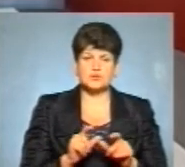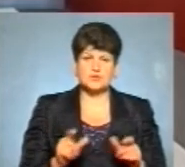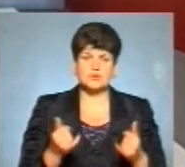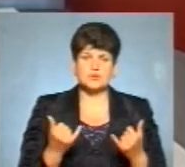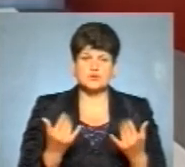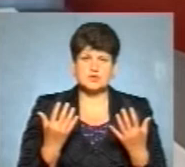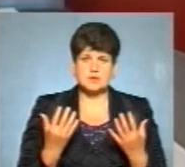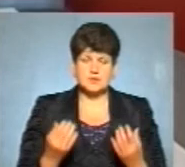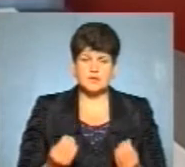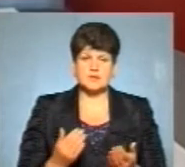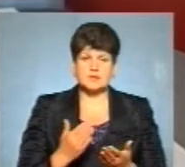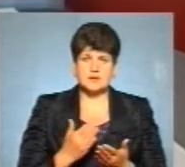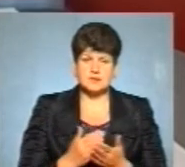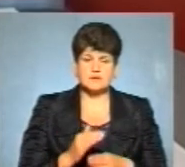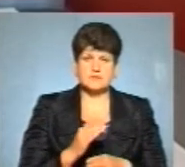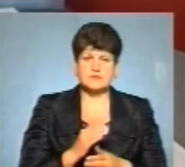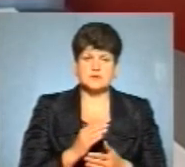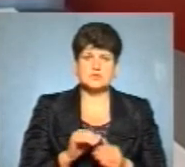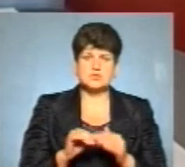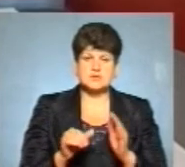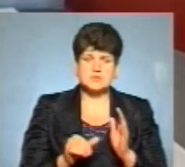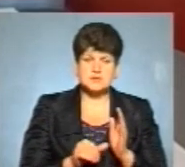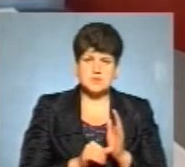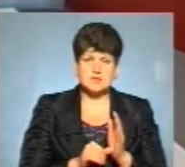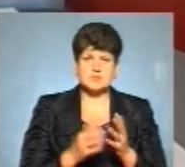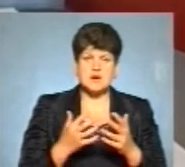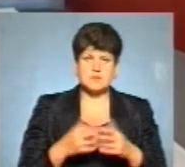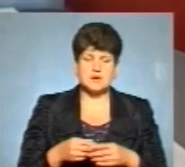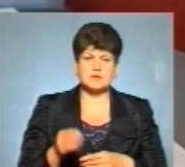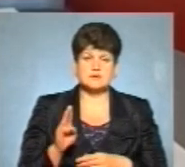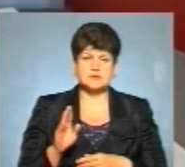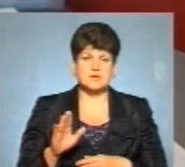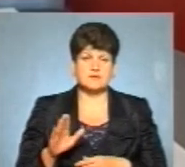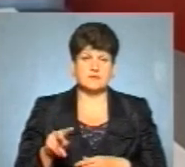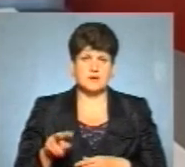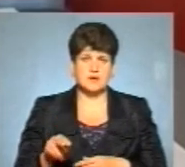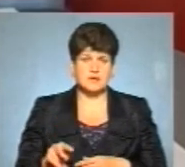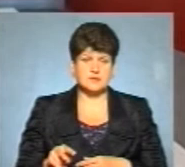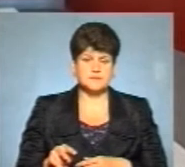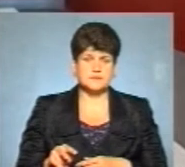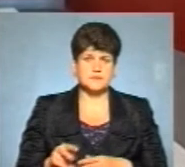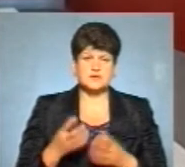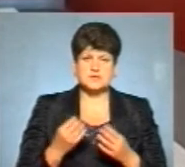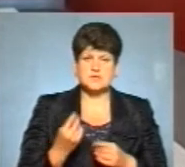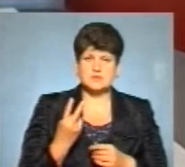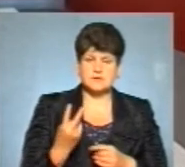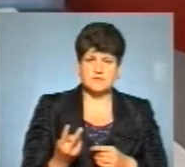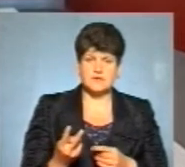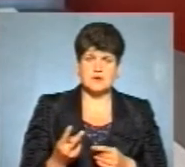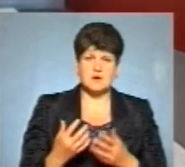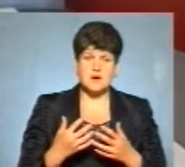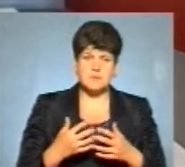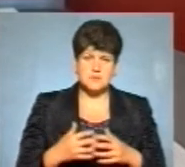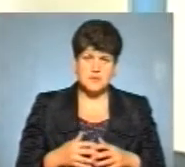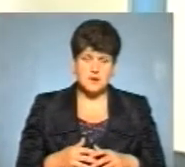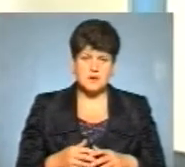сьогоднішній день ми маємо в наявності 16 апаратів штучної вентиляції, ще два апарати штучної